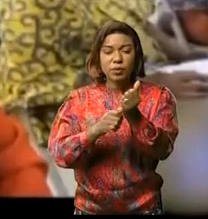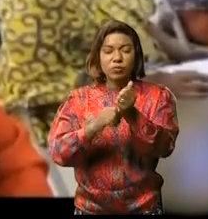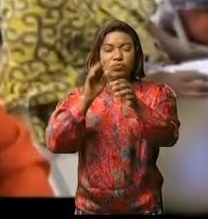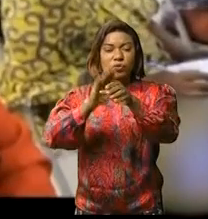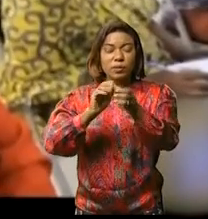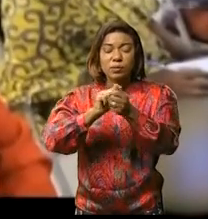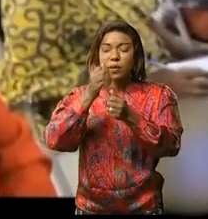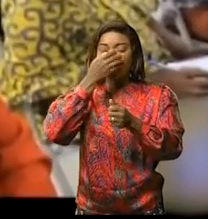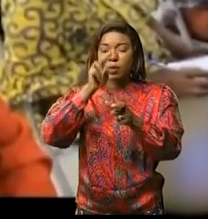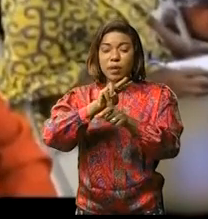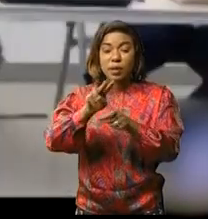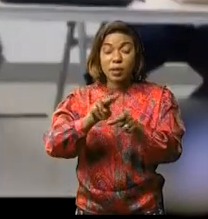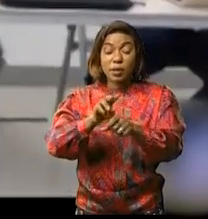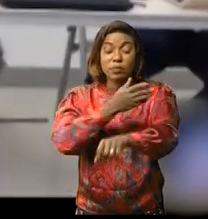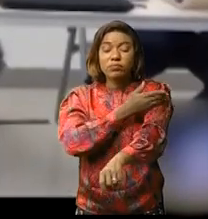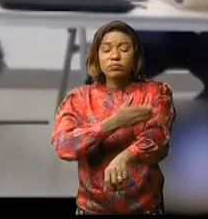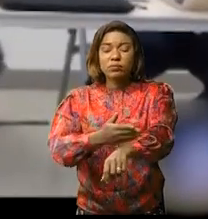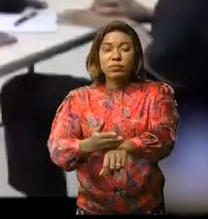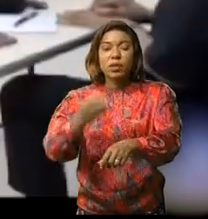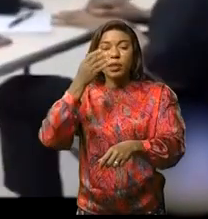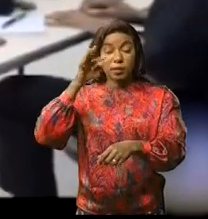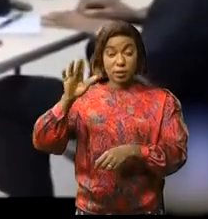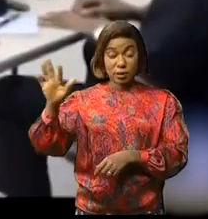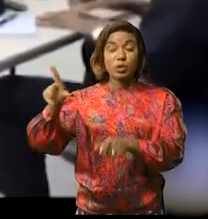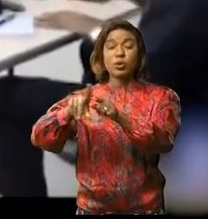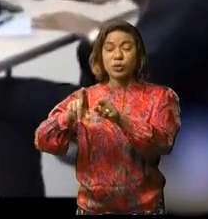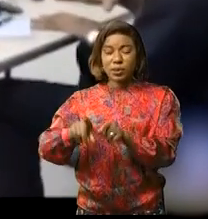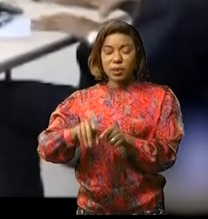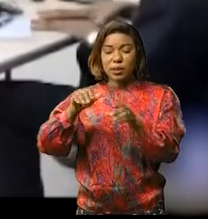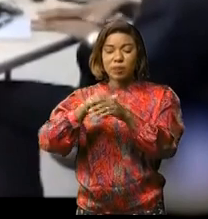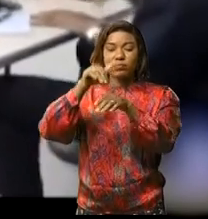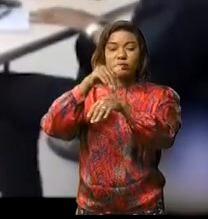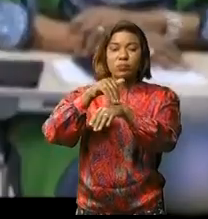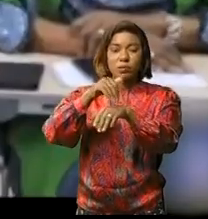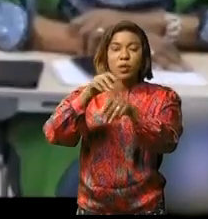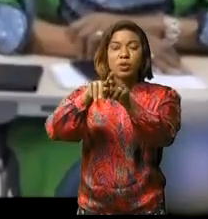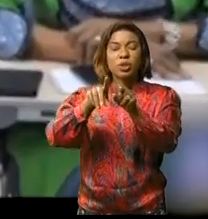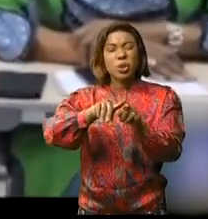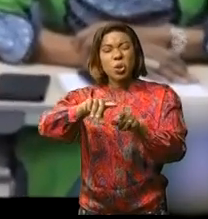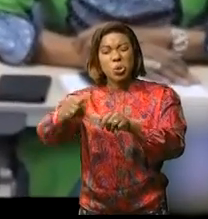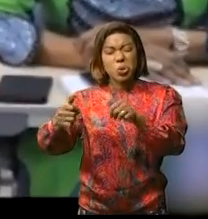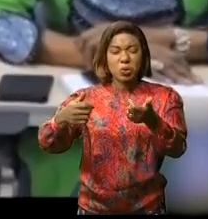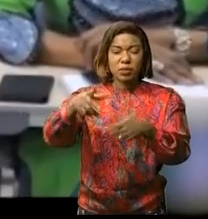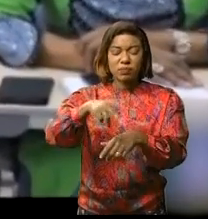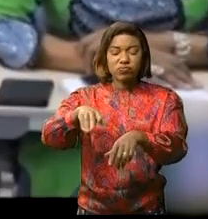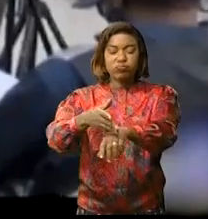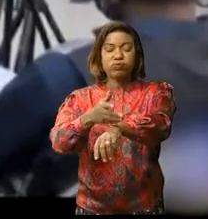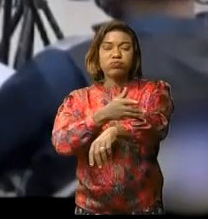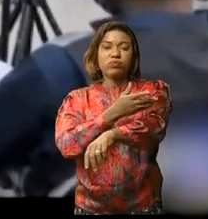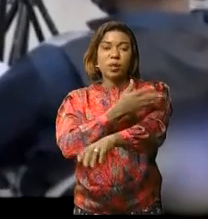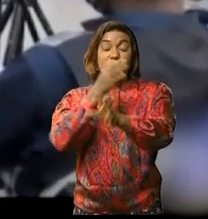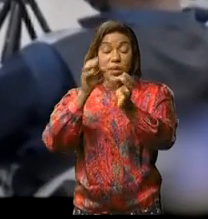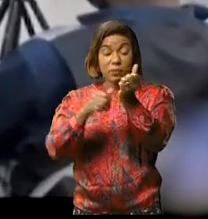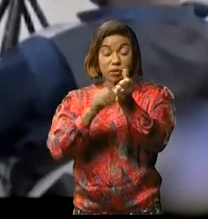à Kinshasa, la capitale, et dans le Congo central. Contrairement à quelques provinces, il y a une augmentation des cas